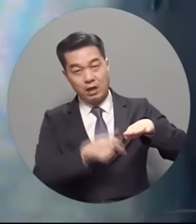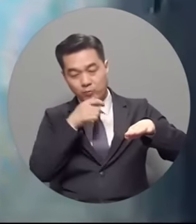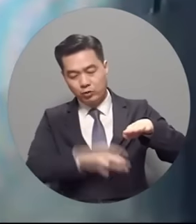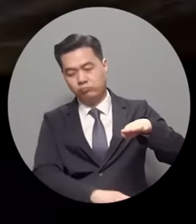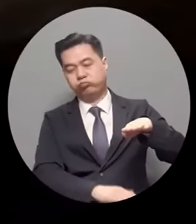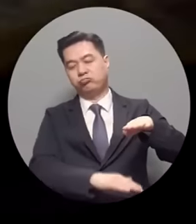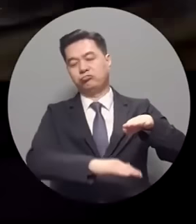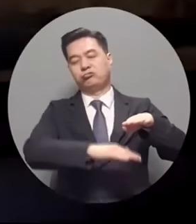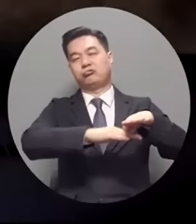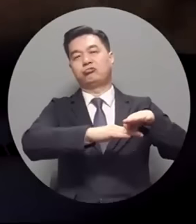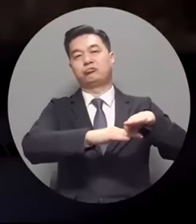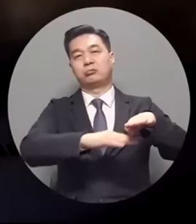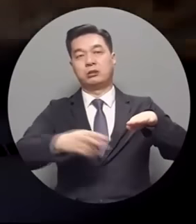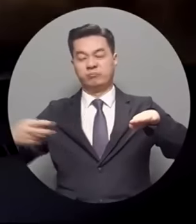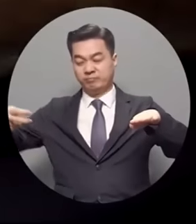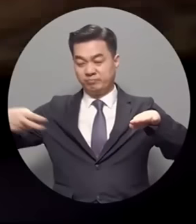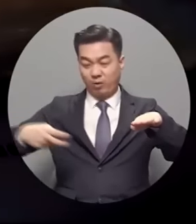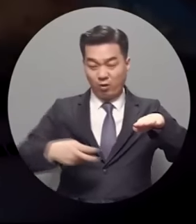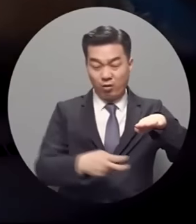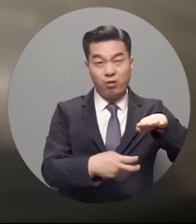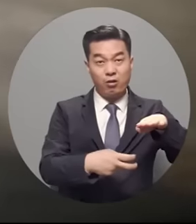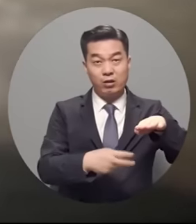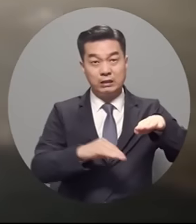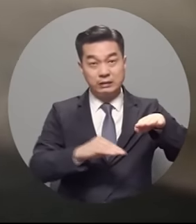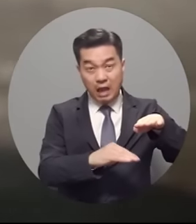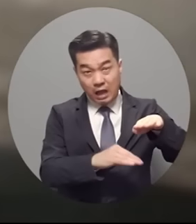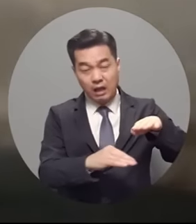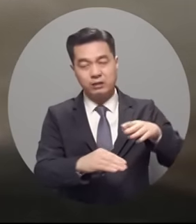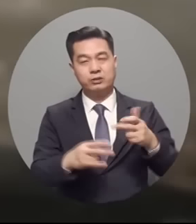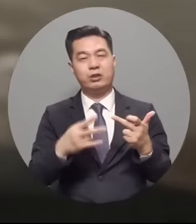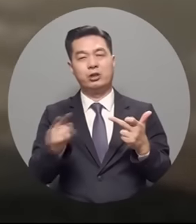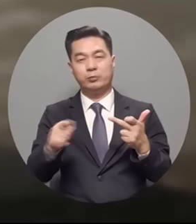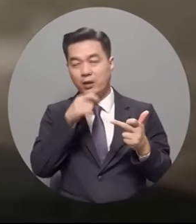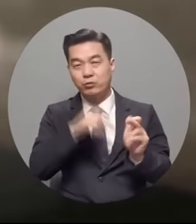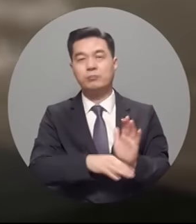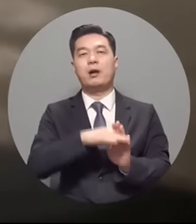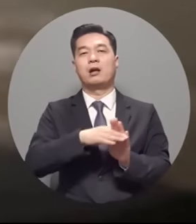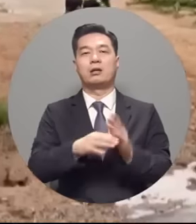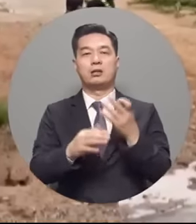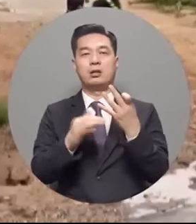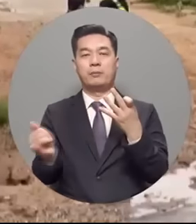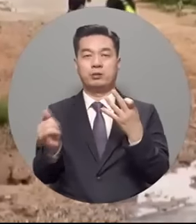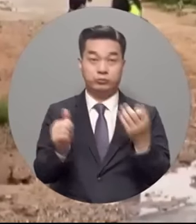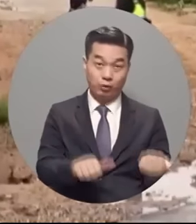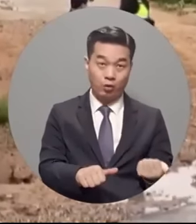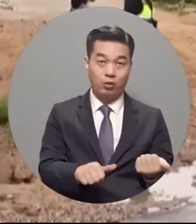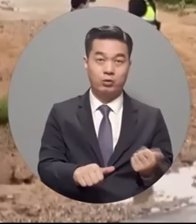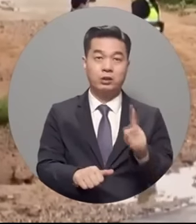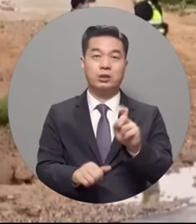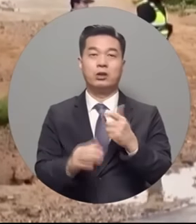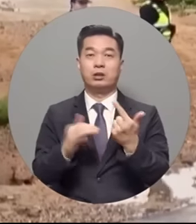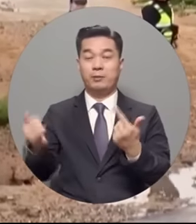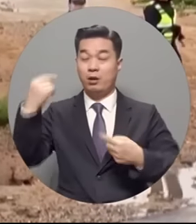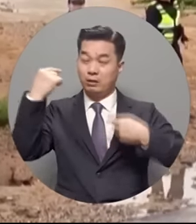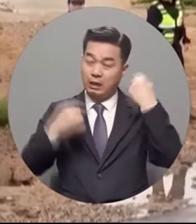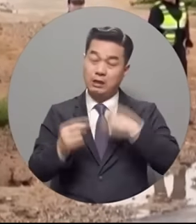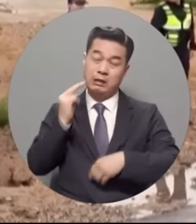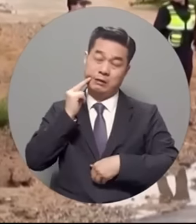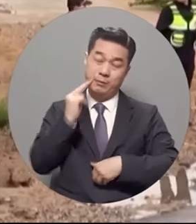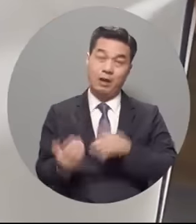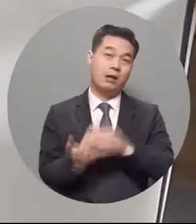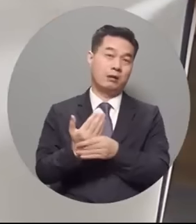물에 시내버스를 포함한 차량 17대가 침수됐고 14명이 숨지고 16명이 다치는 참사가